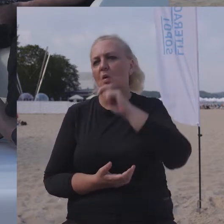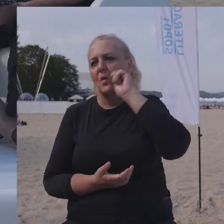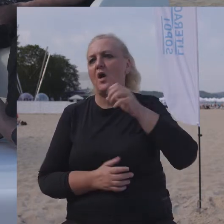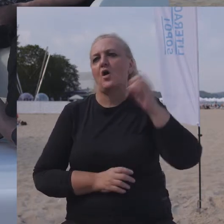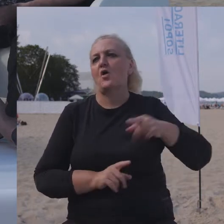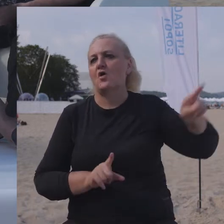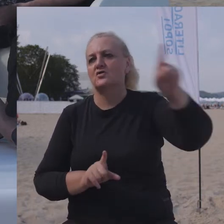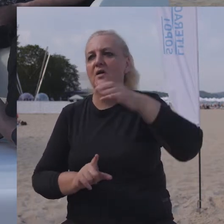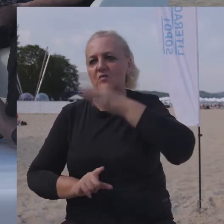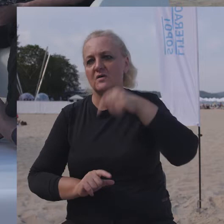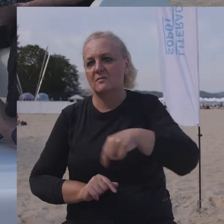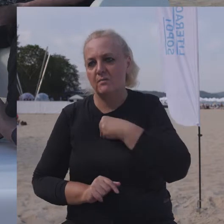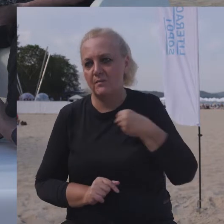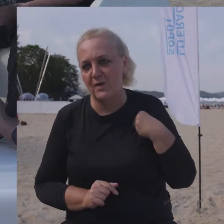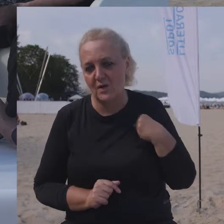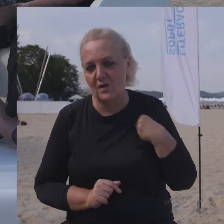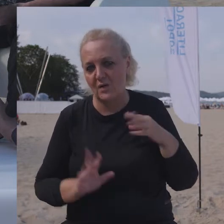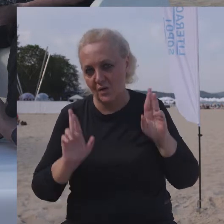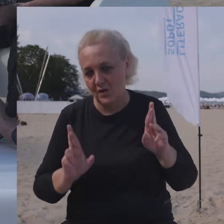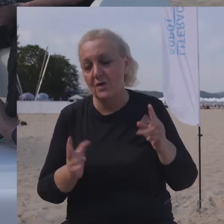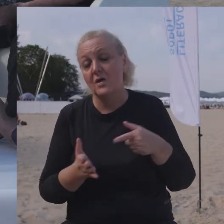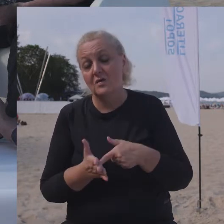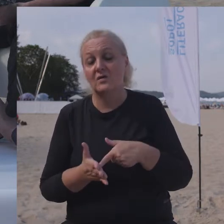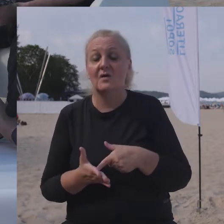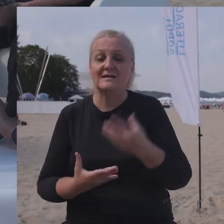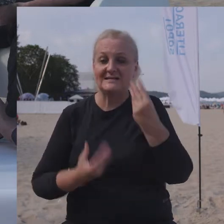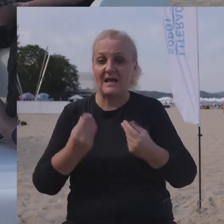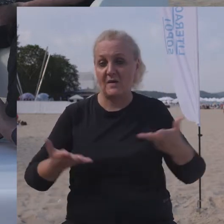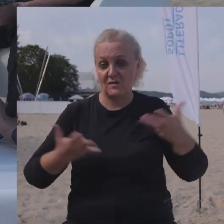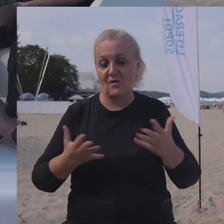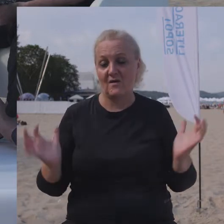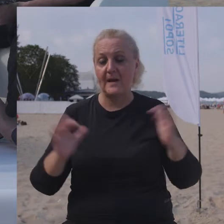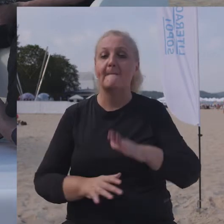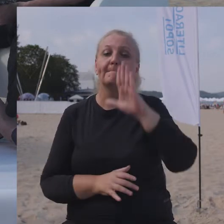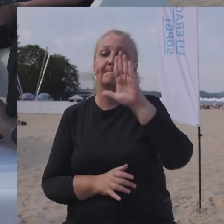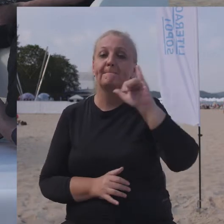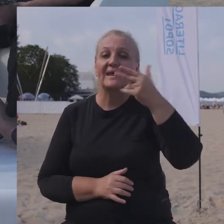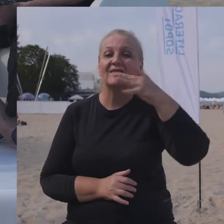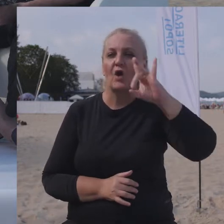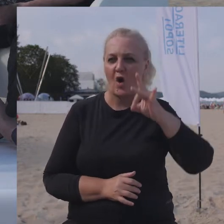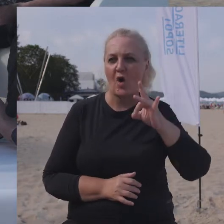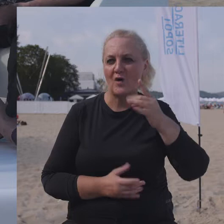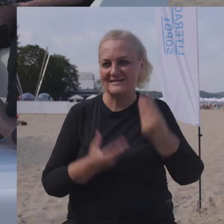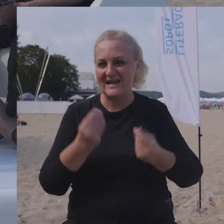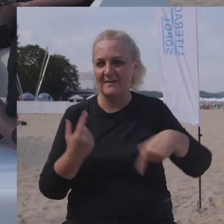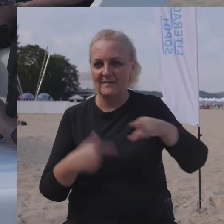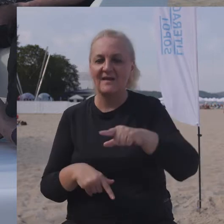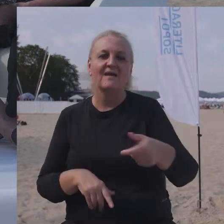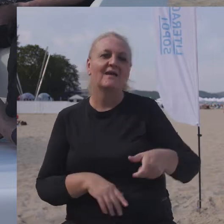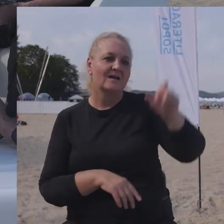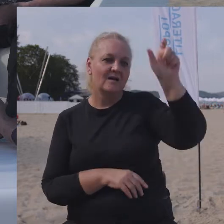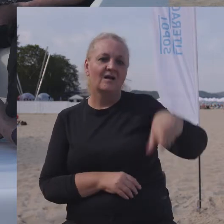krajach. Jest zabawa towarzyska prowadzona, bingo, prowadzone przez queerową